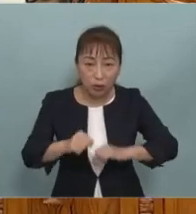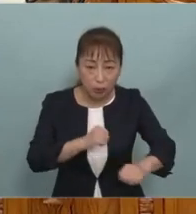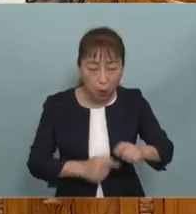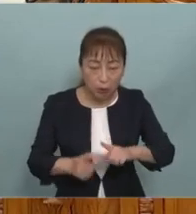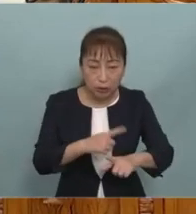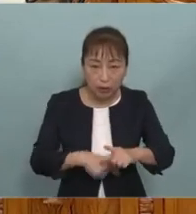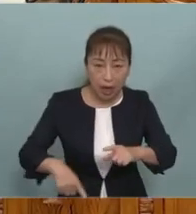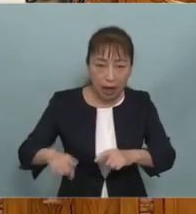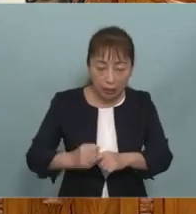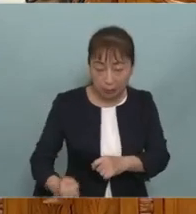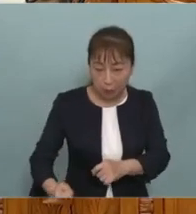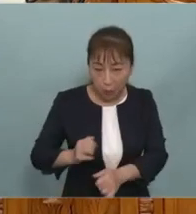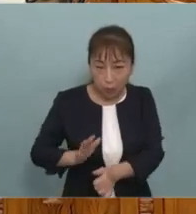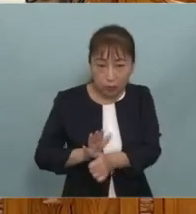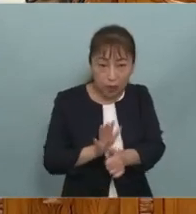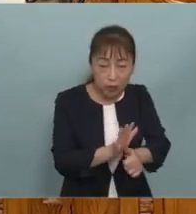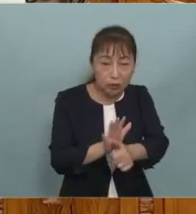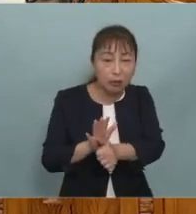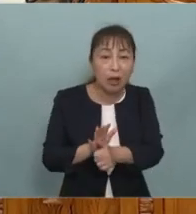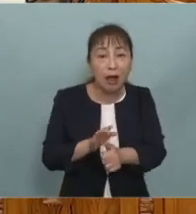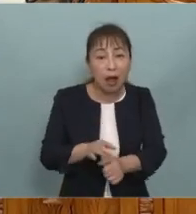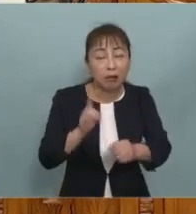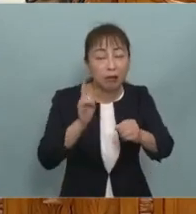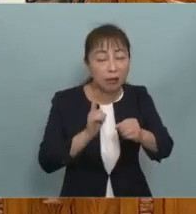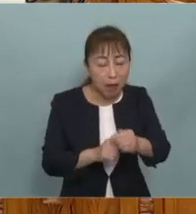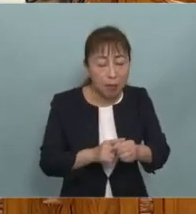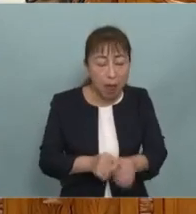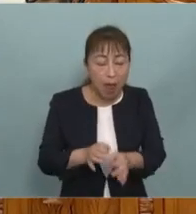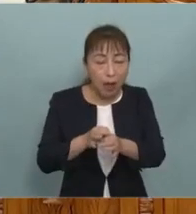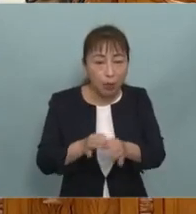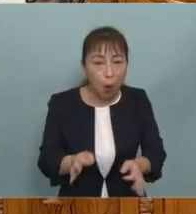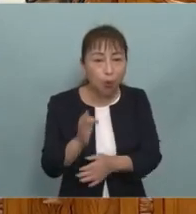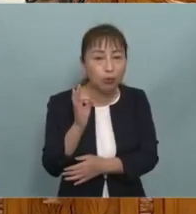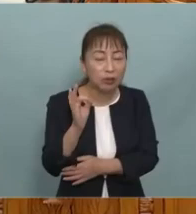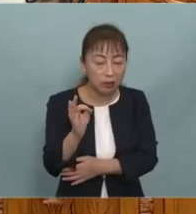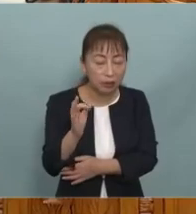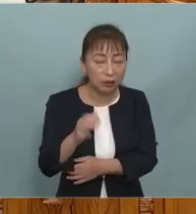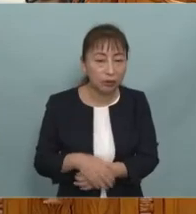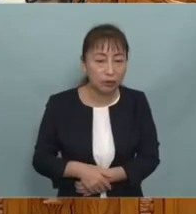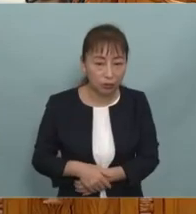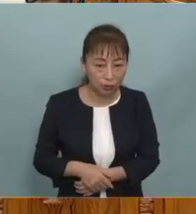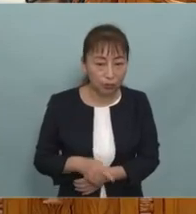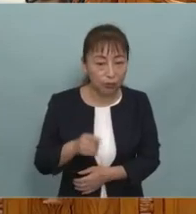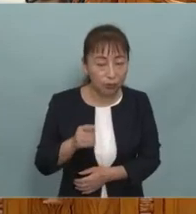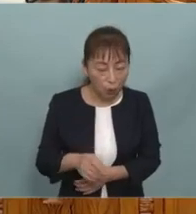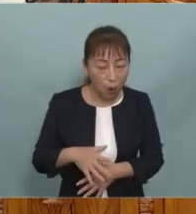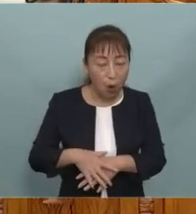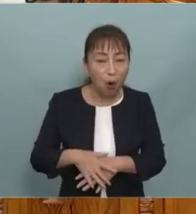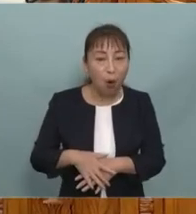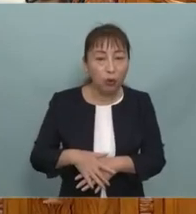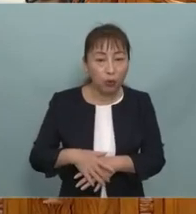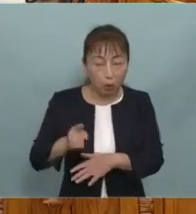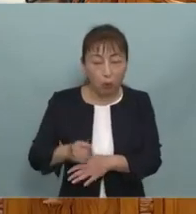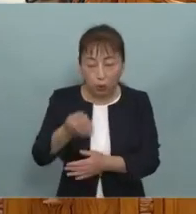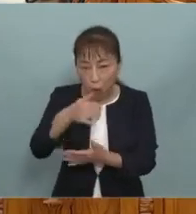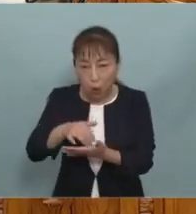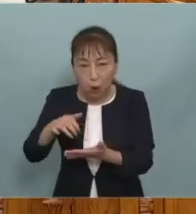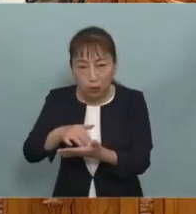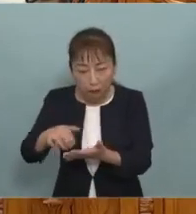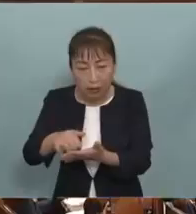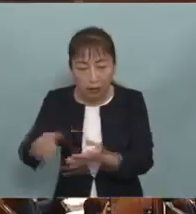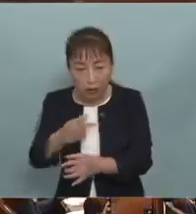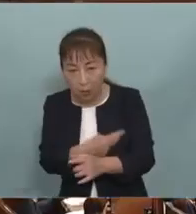に支援するため超創生の交付金を投資予算ベースで倍増することを目指し